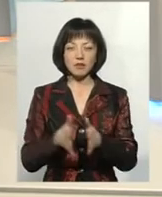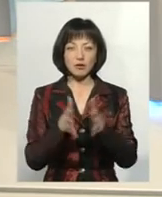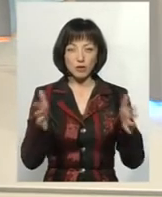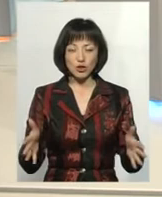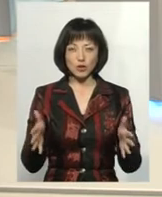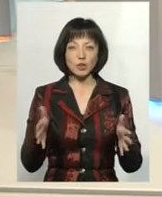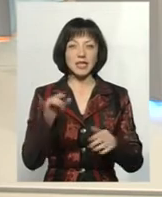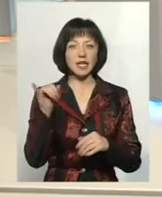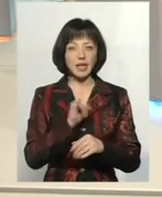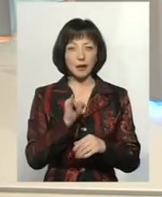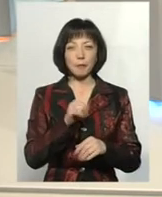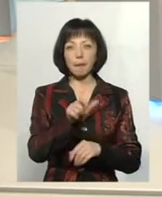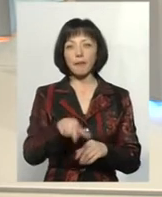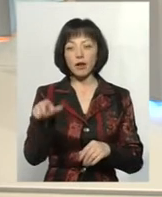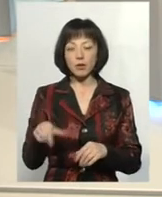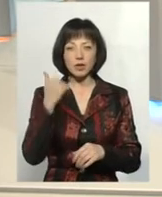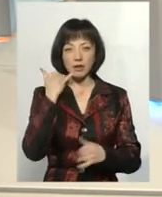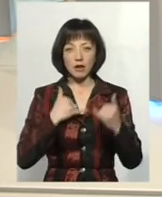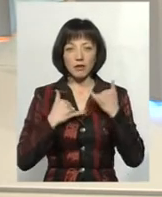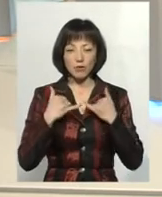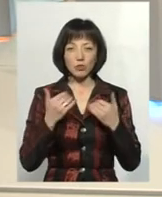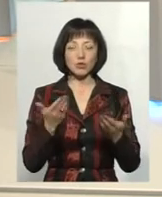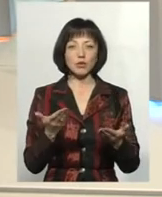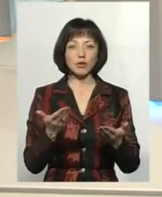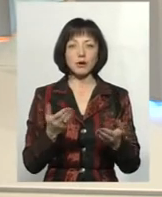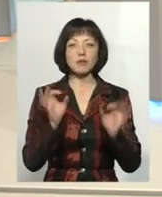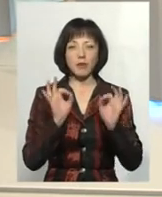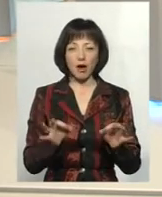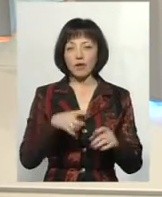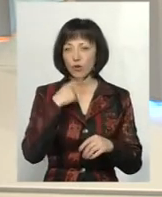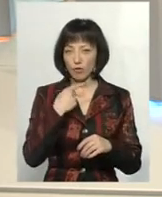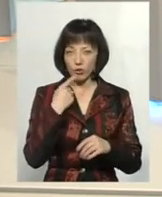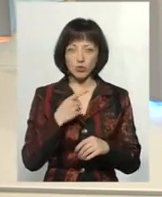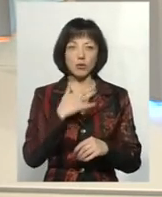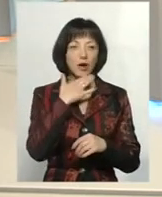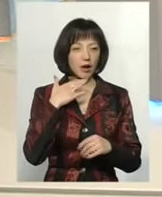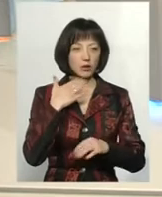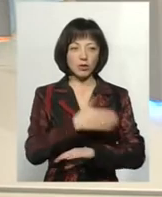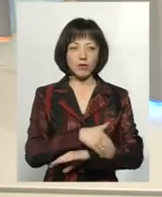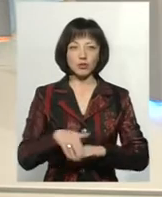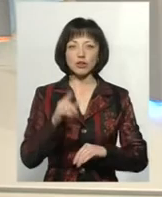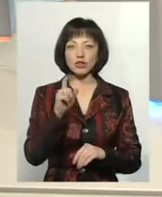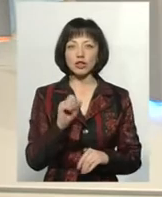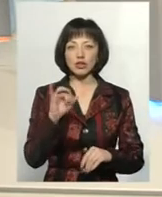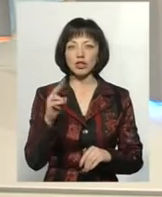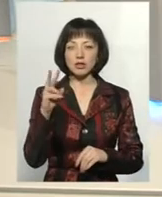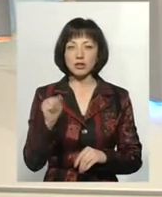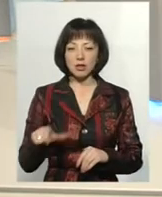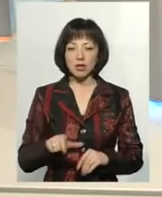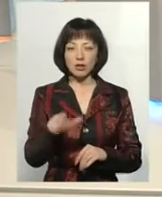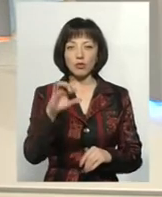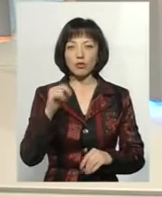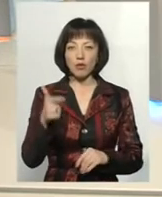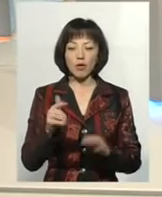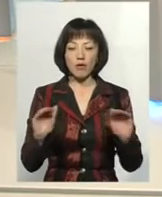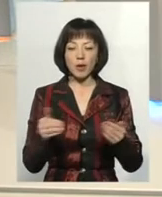і люди, які телефонують, вони, ну, правильно говорять, що дуже багато на вулиці Зарічанській. Заплава річки Південний Буг в